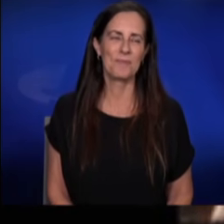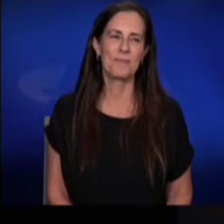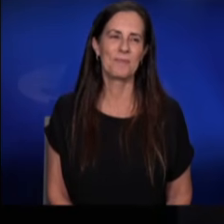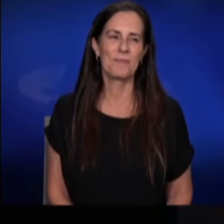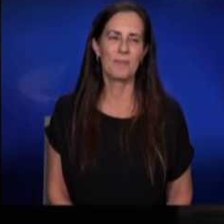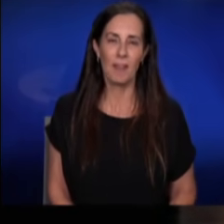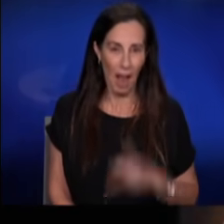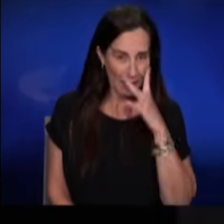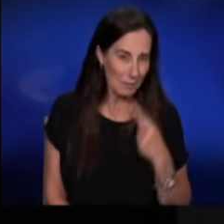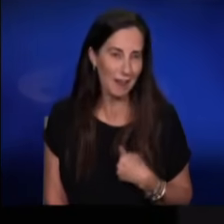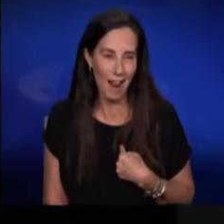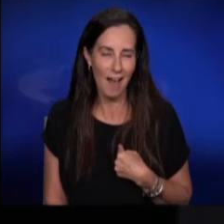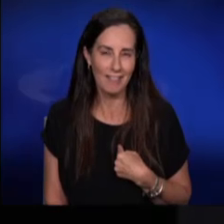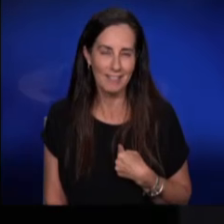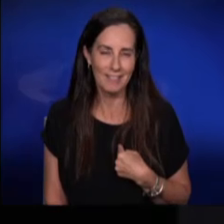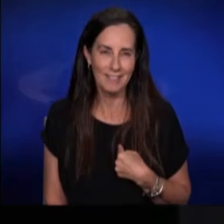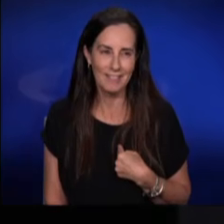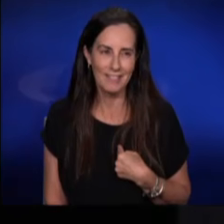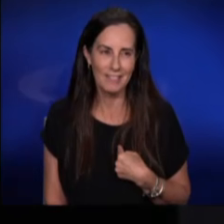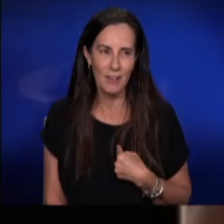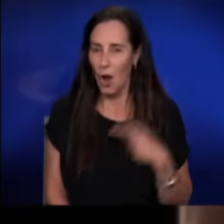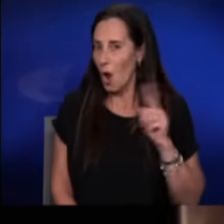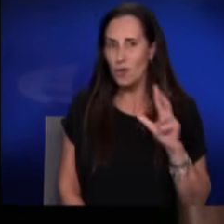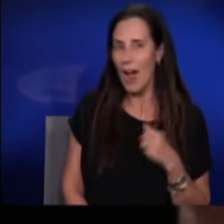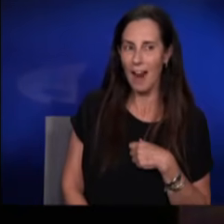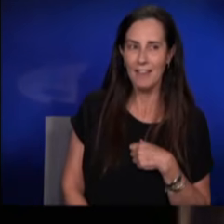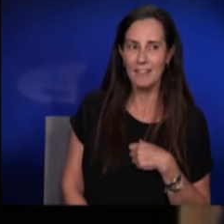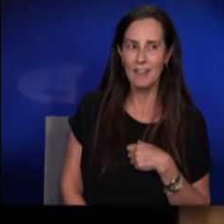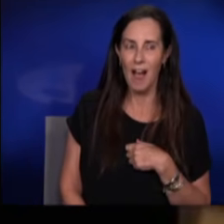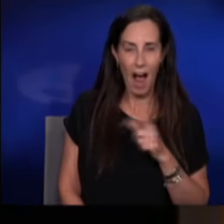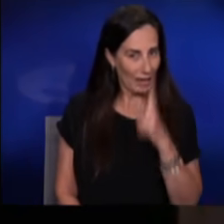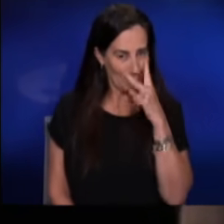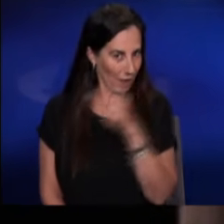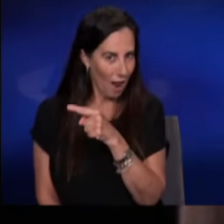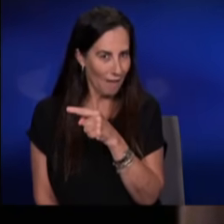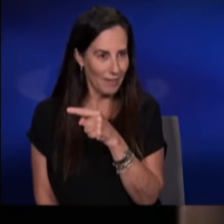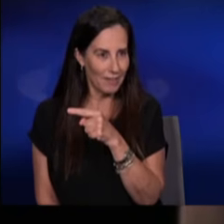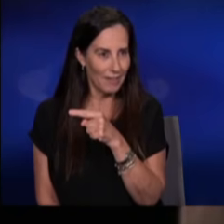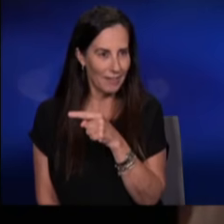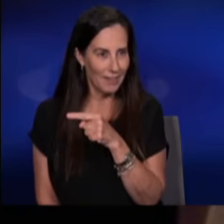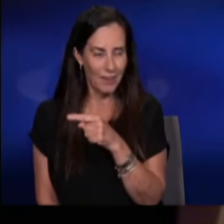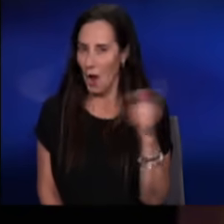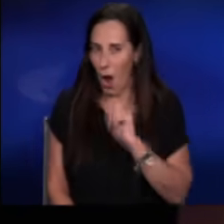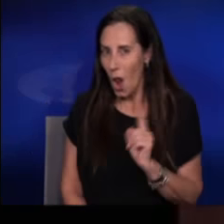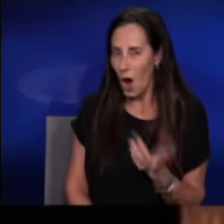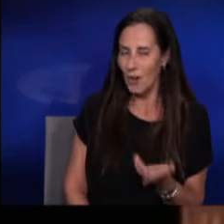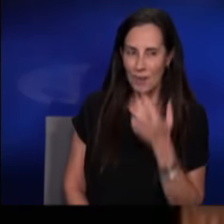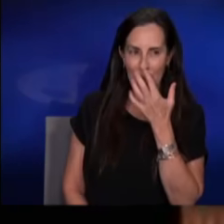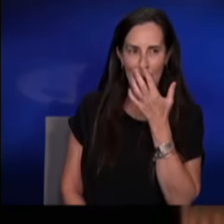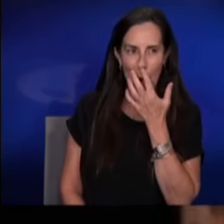You looking at me? No, Charlie. So you looking at Vicky? No, Charlie.